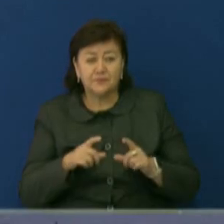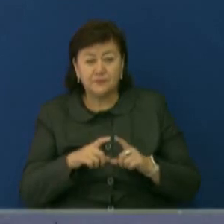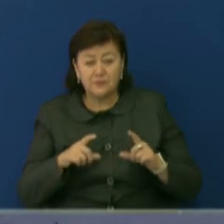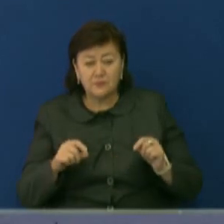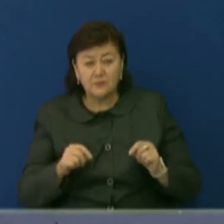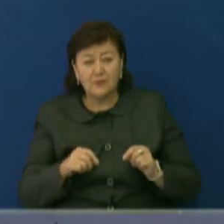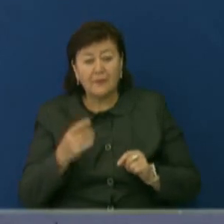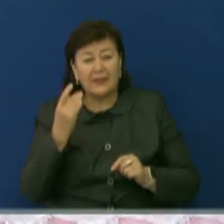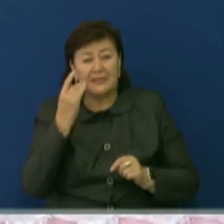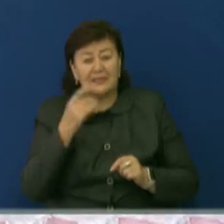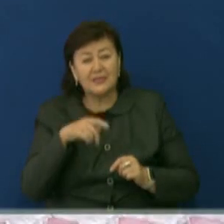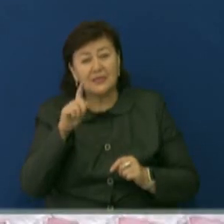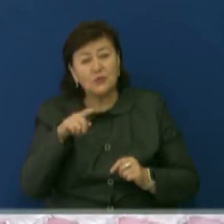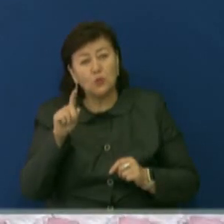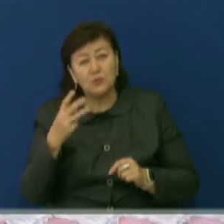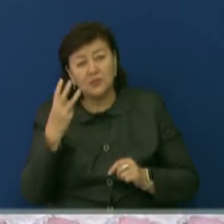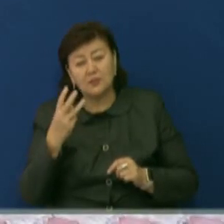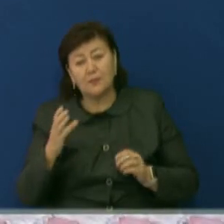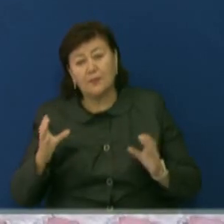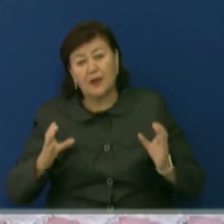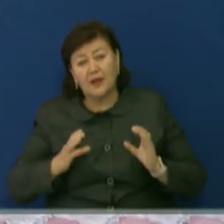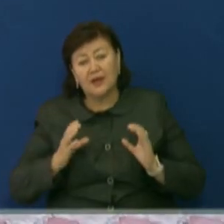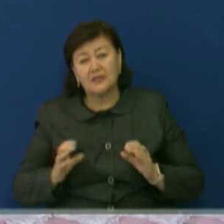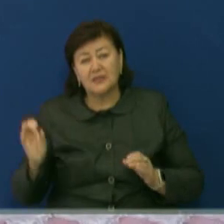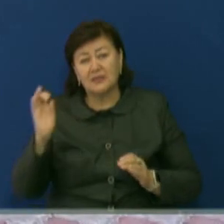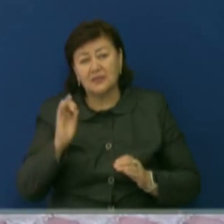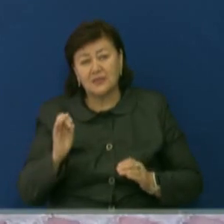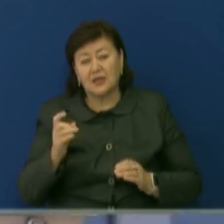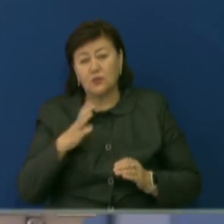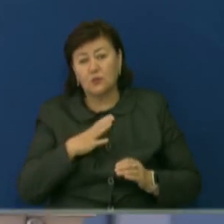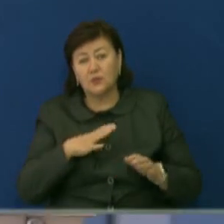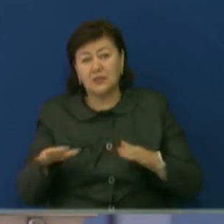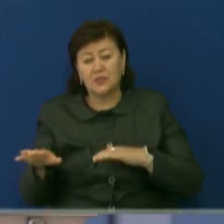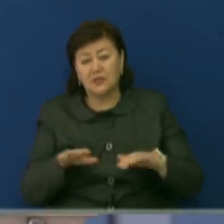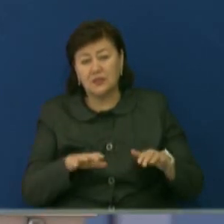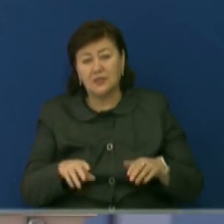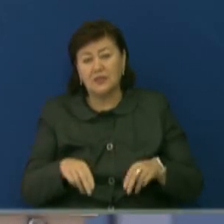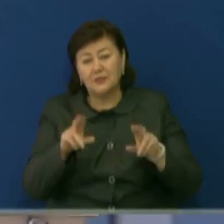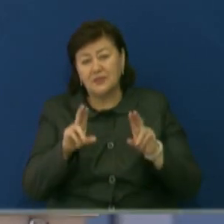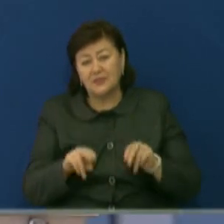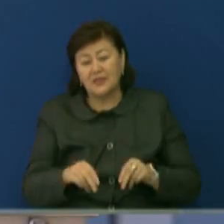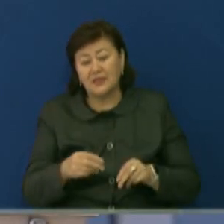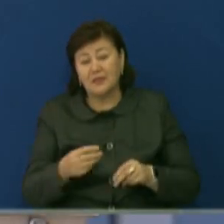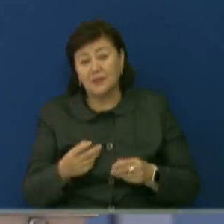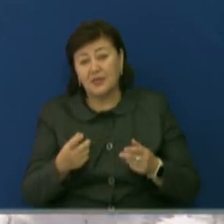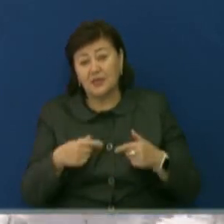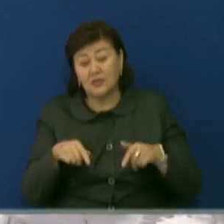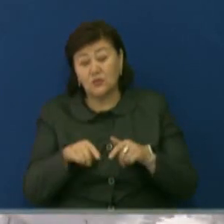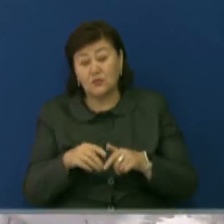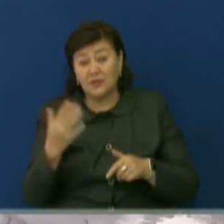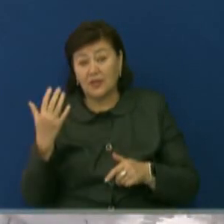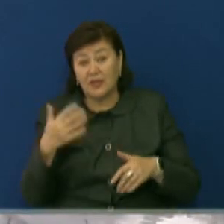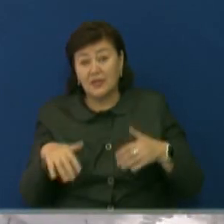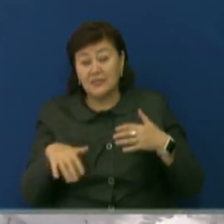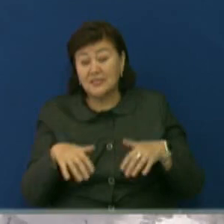Школа-интернат номер 3 имеет богатую историю. Это учебное заведение было создано специально для обучения слабовидящих детей.